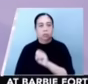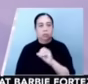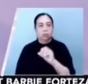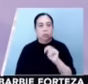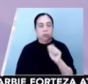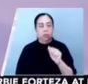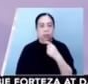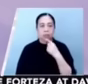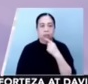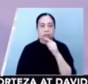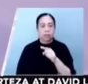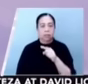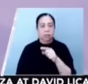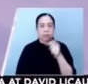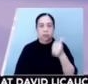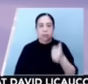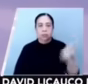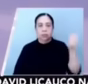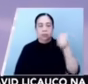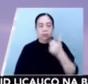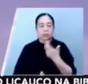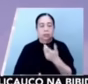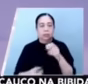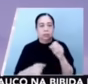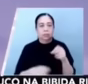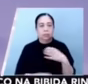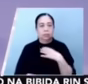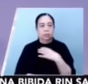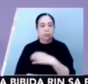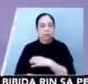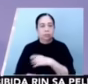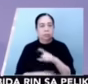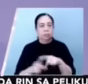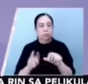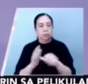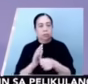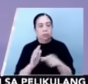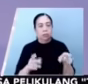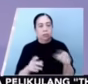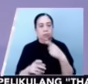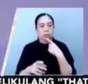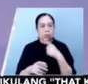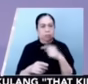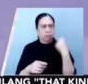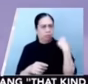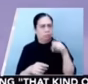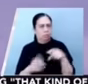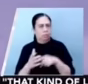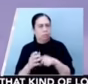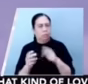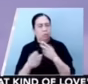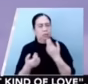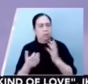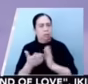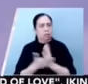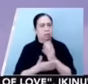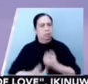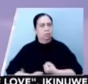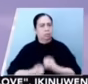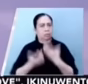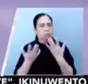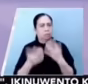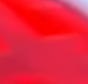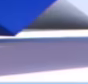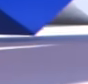yan sa Secretary General ng Kamara. Pero giit ng isang mambabatas, paglabag yan sa kalayaan ng pamamahayag. At nakatutok